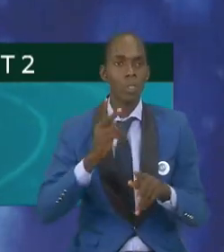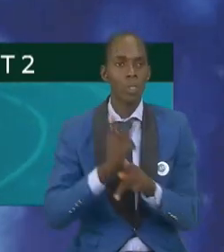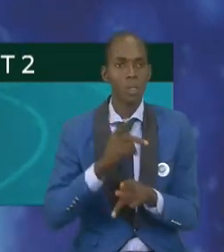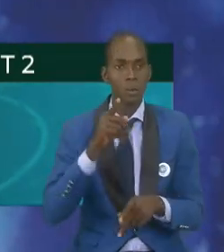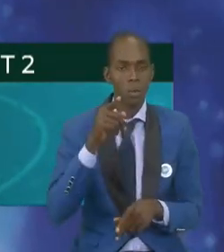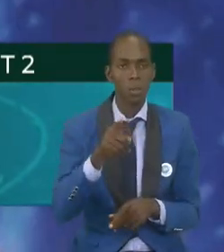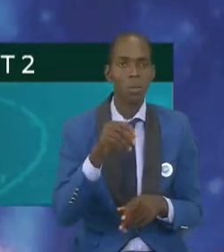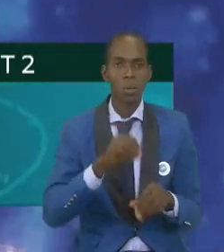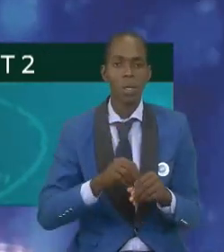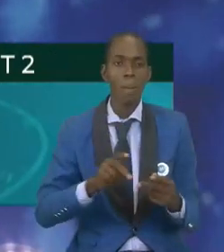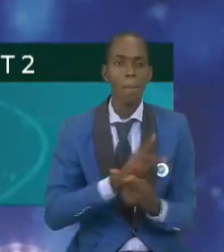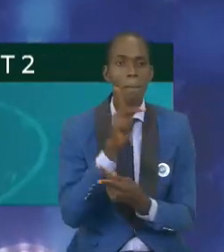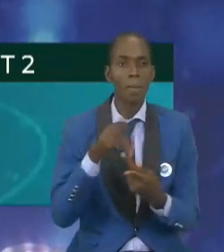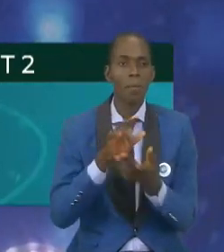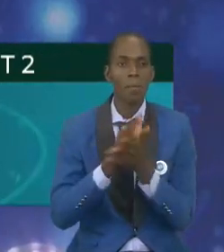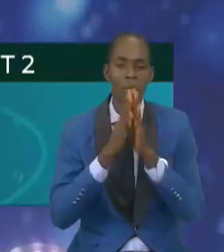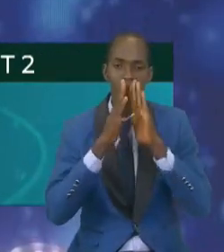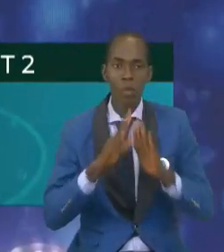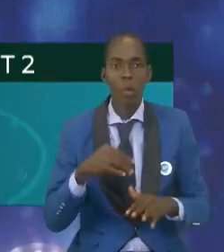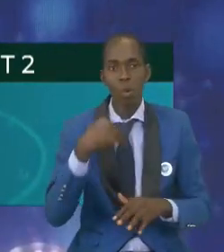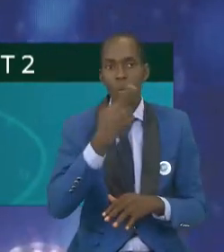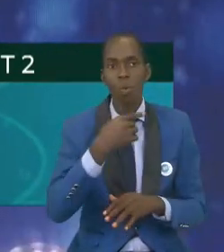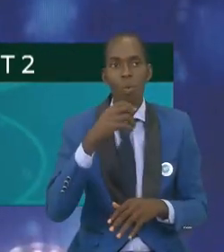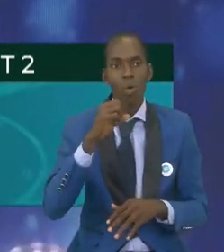3 26 3